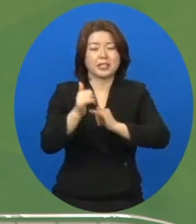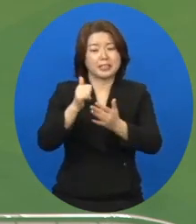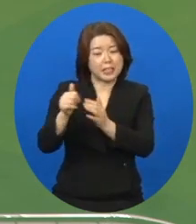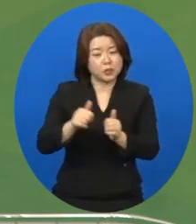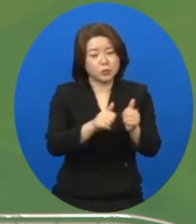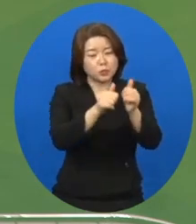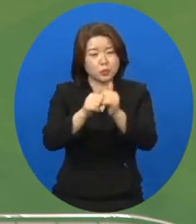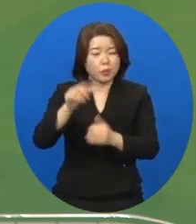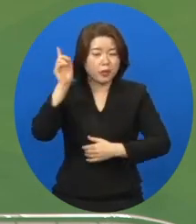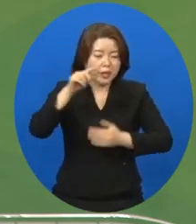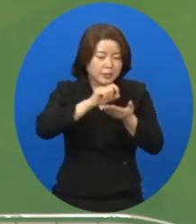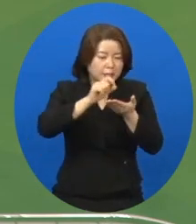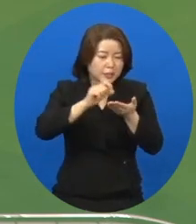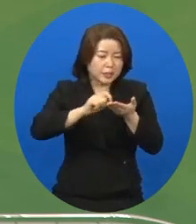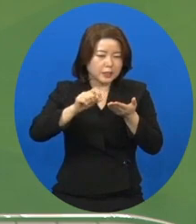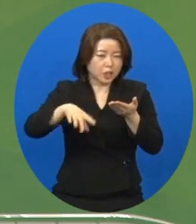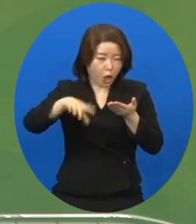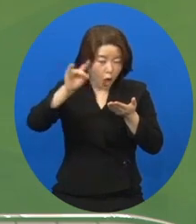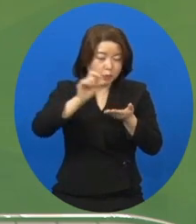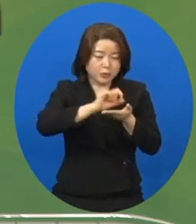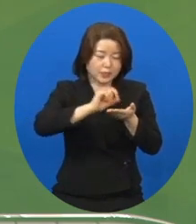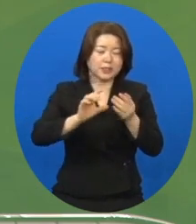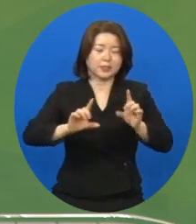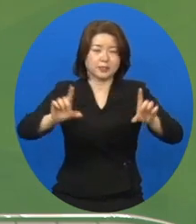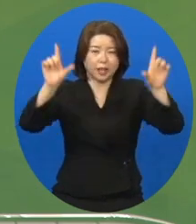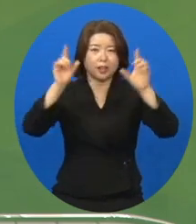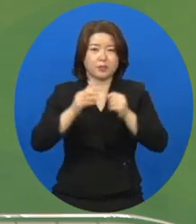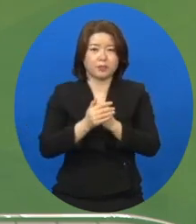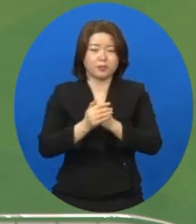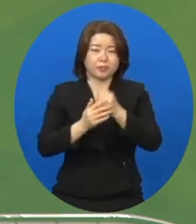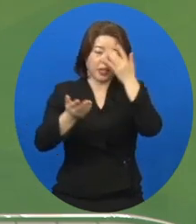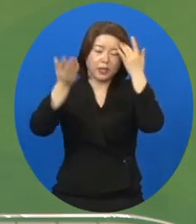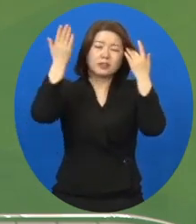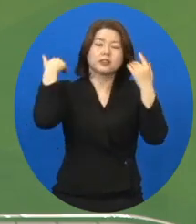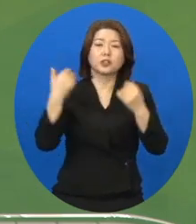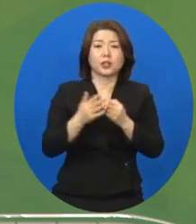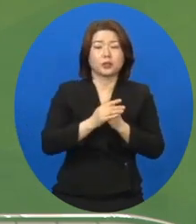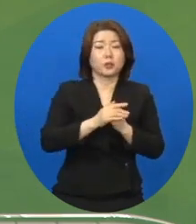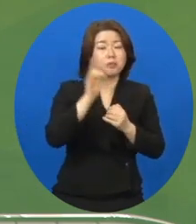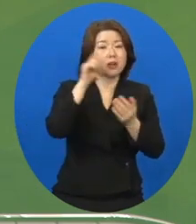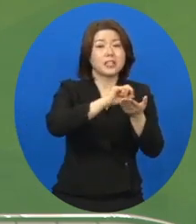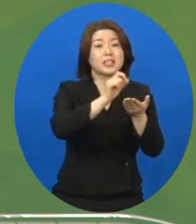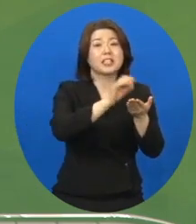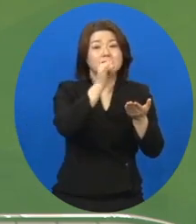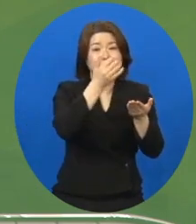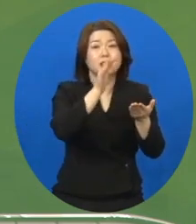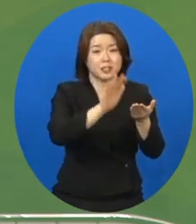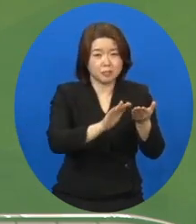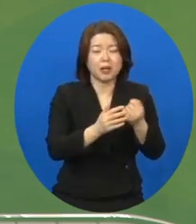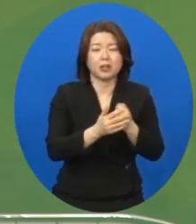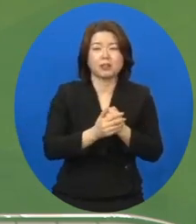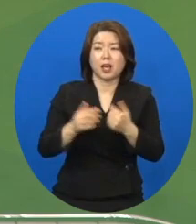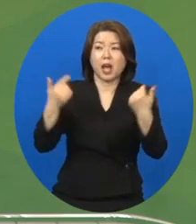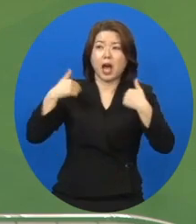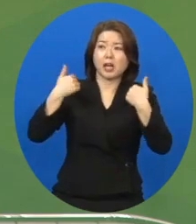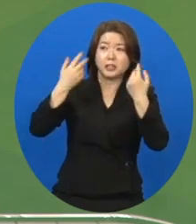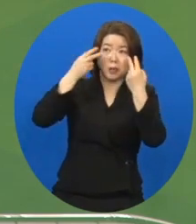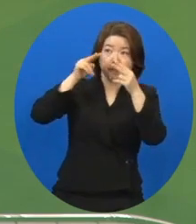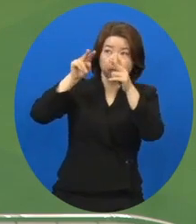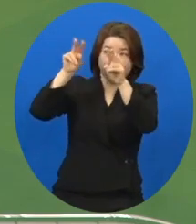일기를 처음 쓰게 된 날, 그전에도 일기를 안 쓴 건 아니지만 항상 주님을 바라보는 일기를 쓴 날이